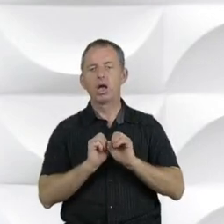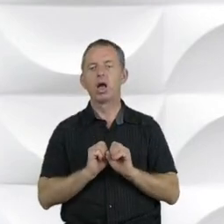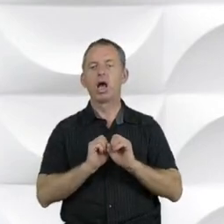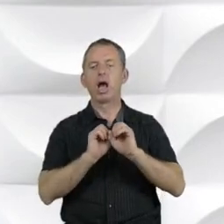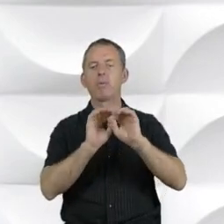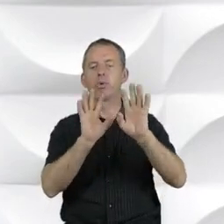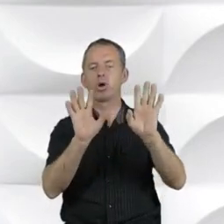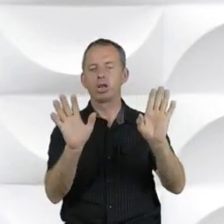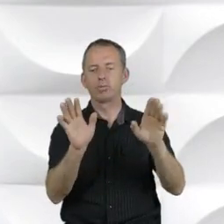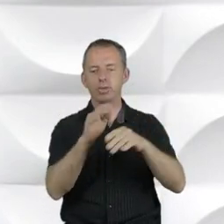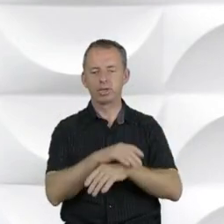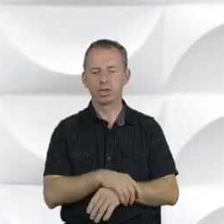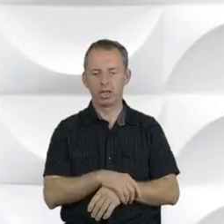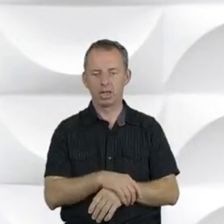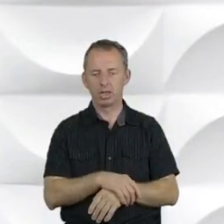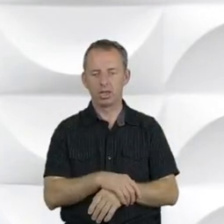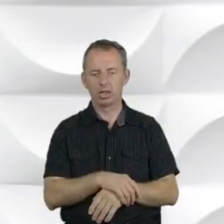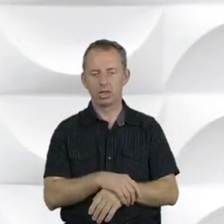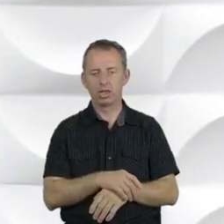apokaliptyczne